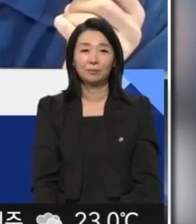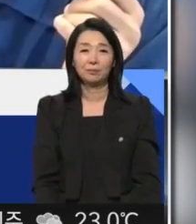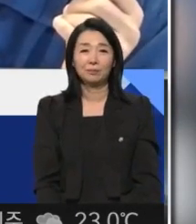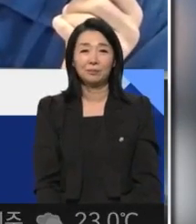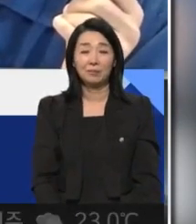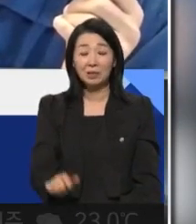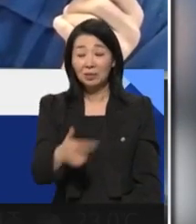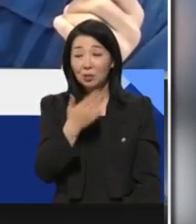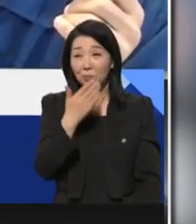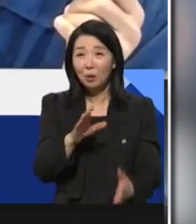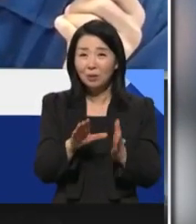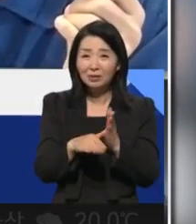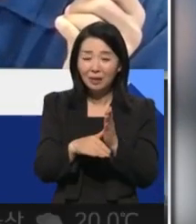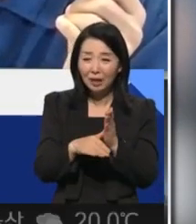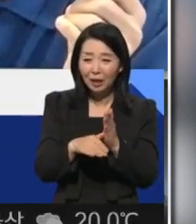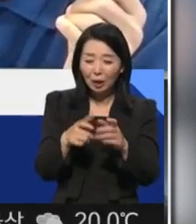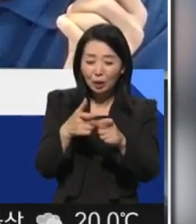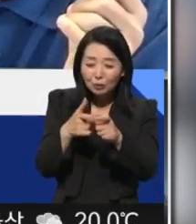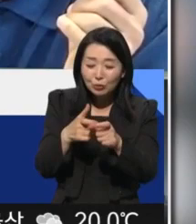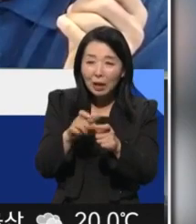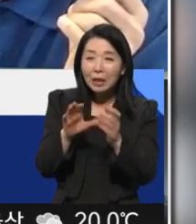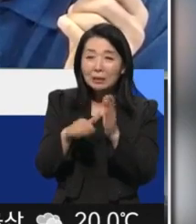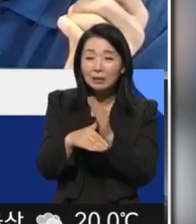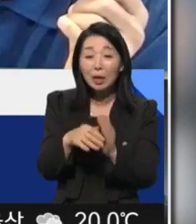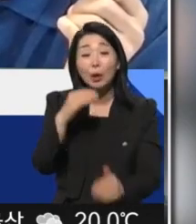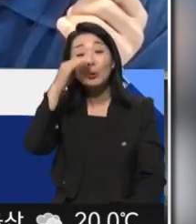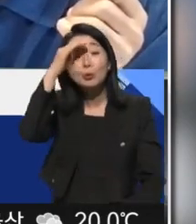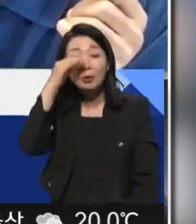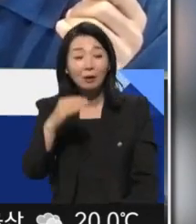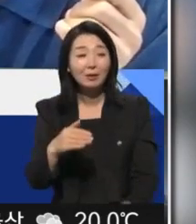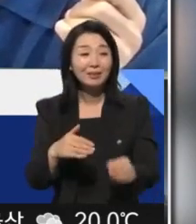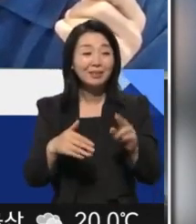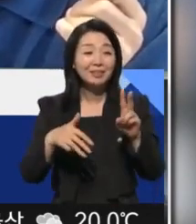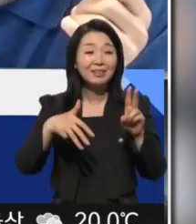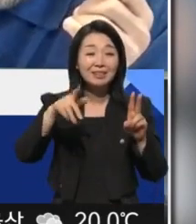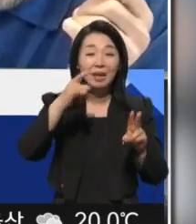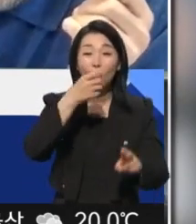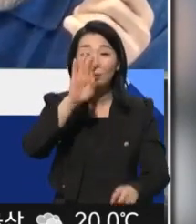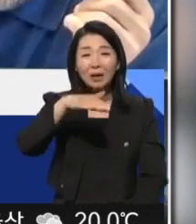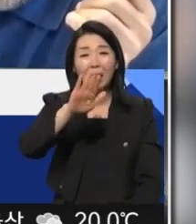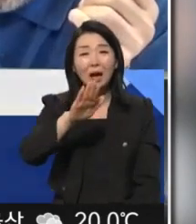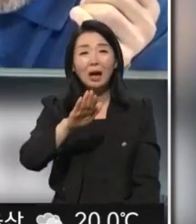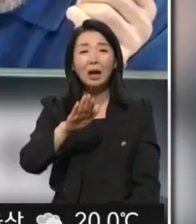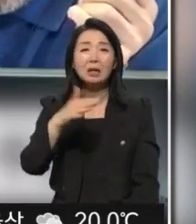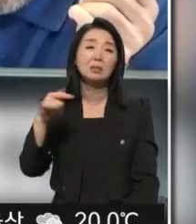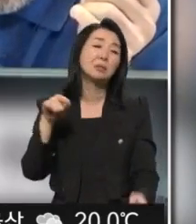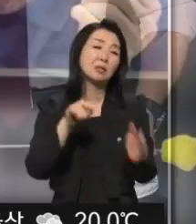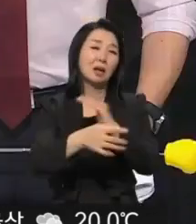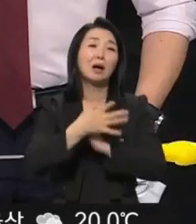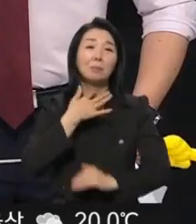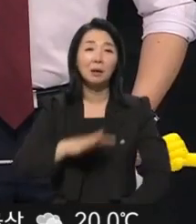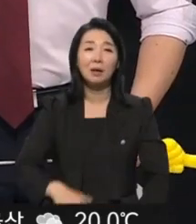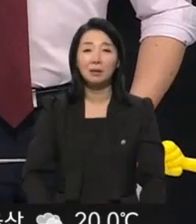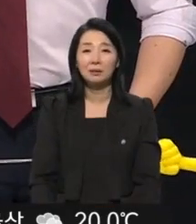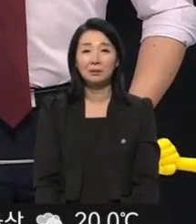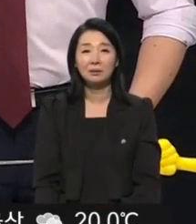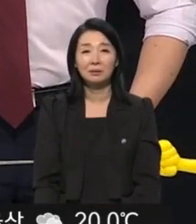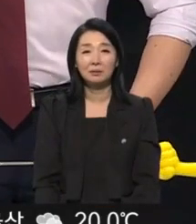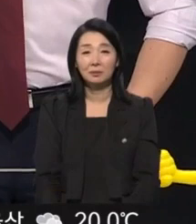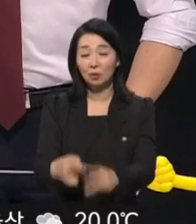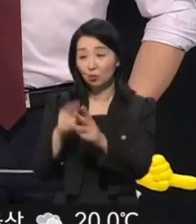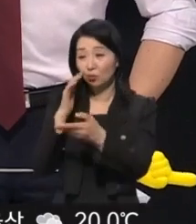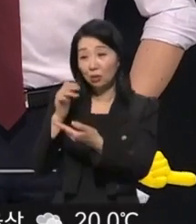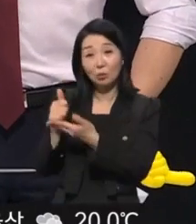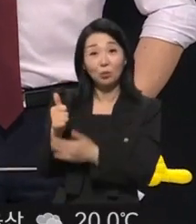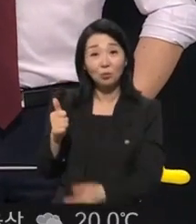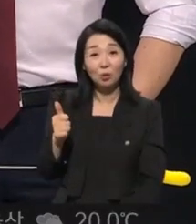저녁 식사에서 반주할 때도 옆에서 구경만 하고 있다가 2차 맥주 간다 그러면 한 번도 가본 적이 없대요. 윤 대통령